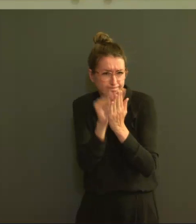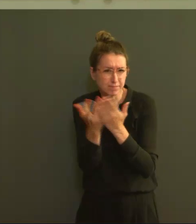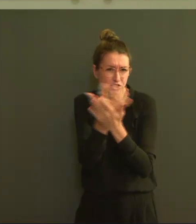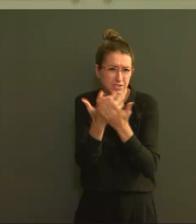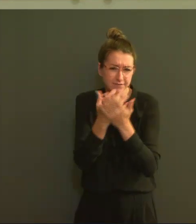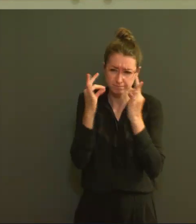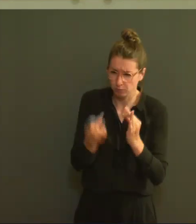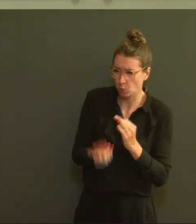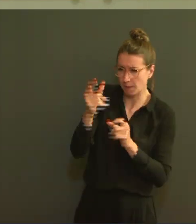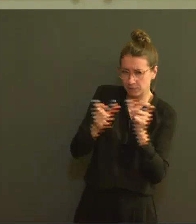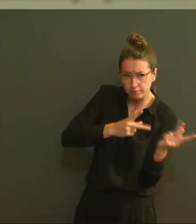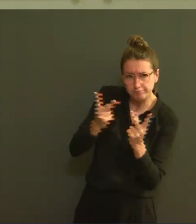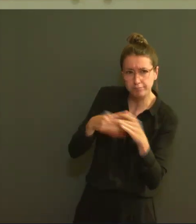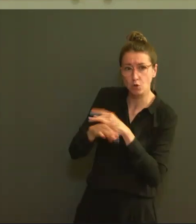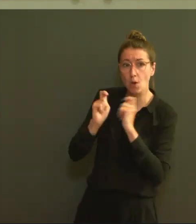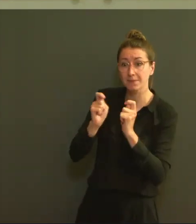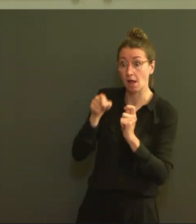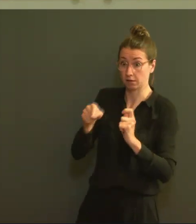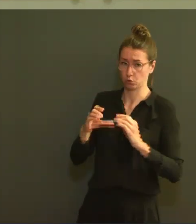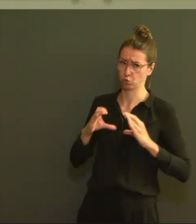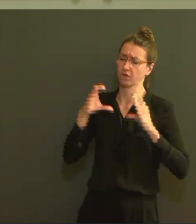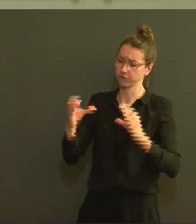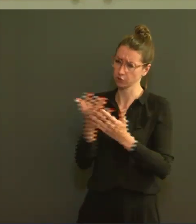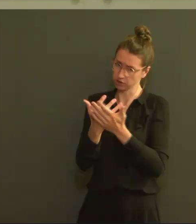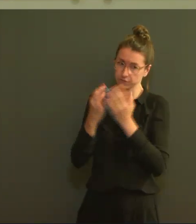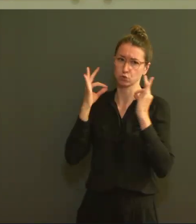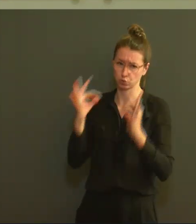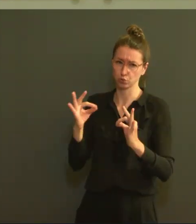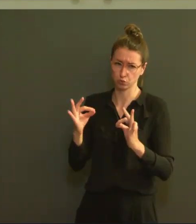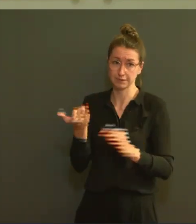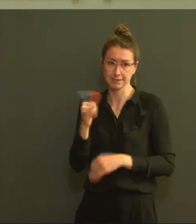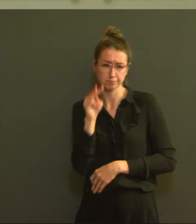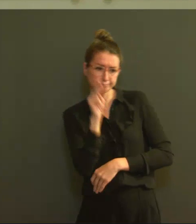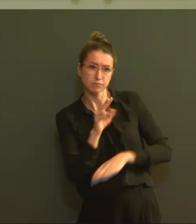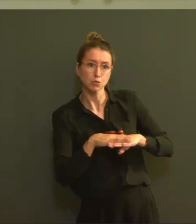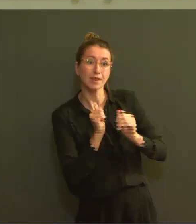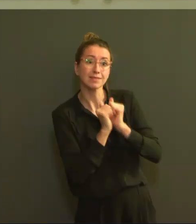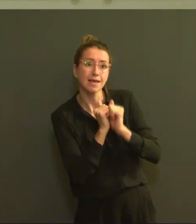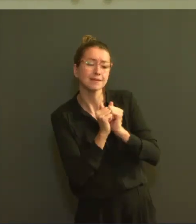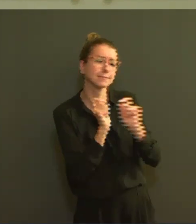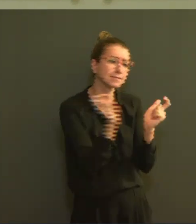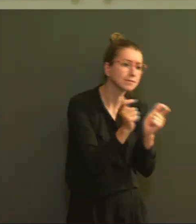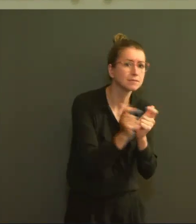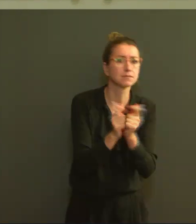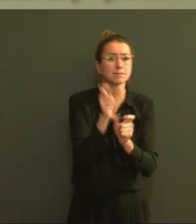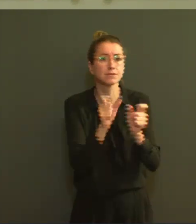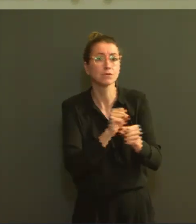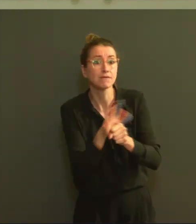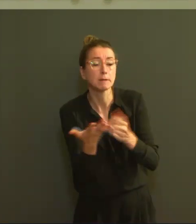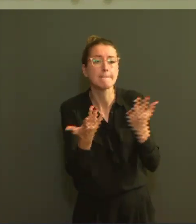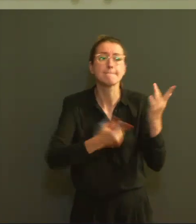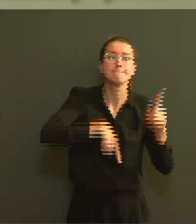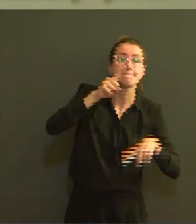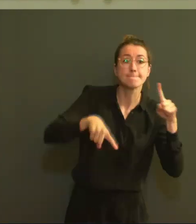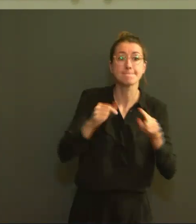plus fiable a priori que le nombre de personnes détectées, puisque ce nombre de personnes détectées dépend fort du testing et